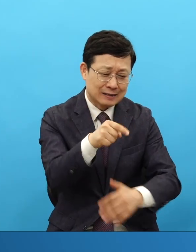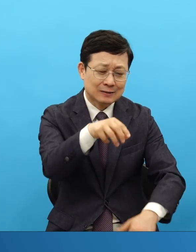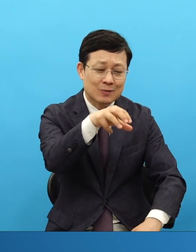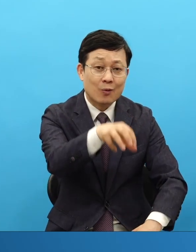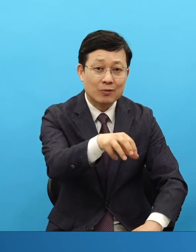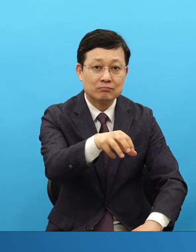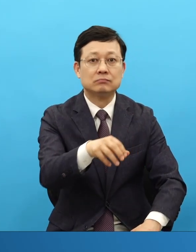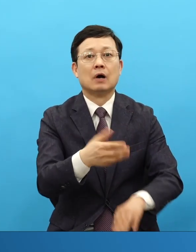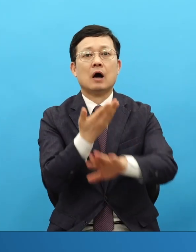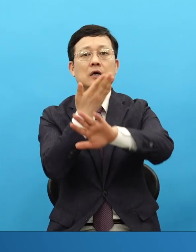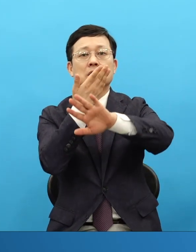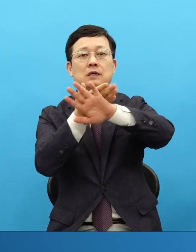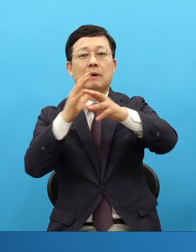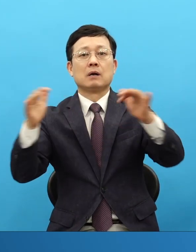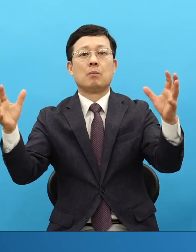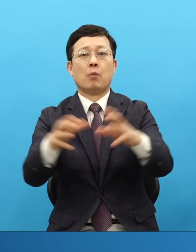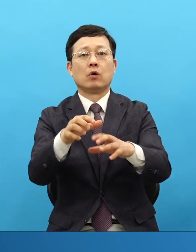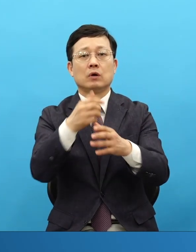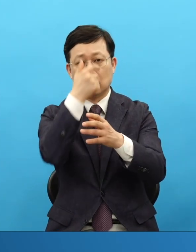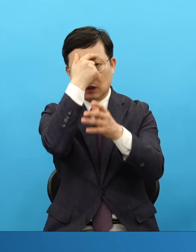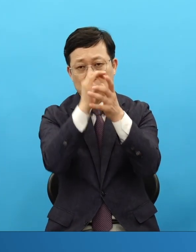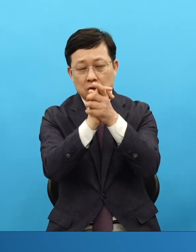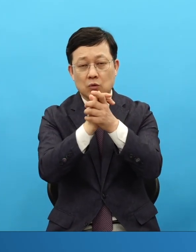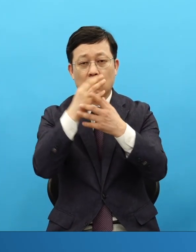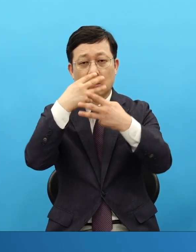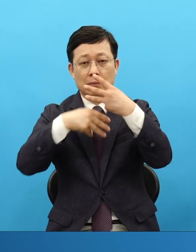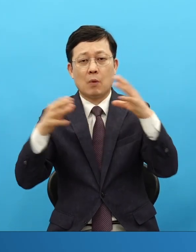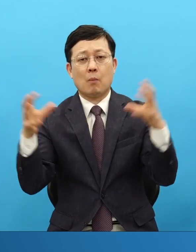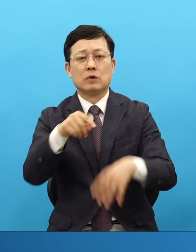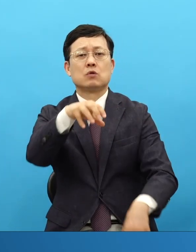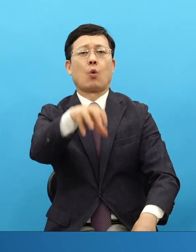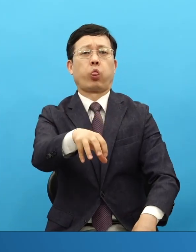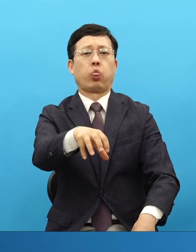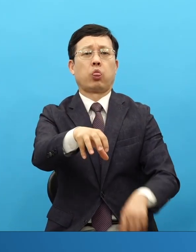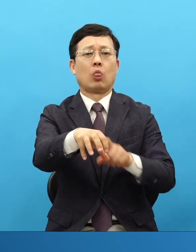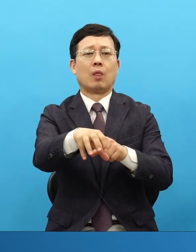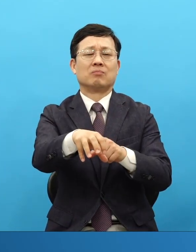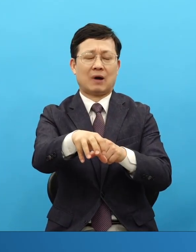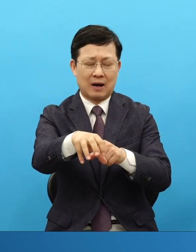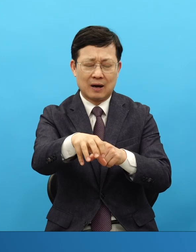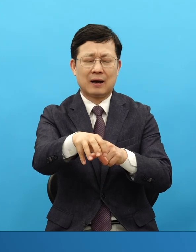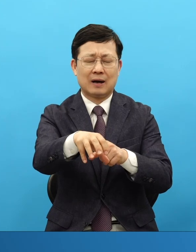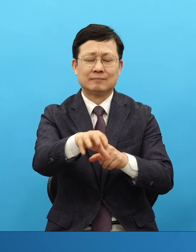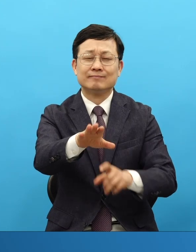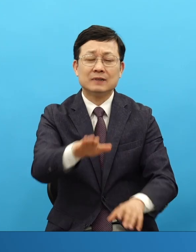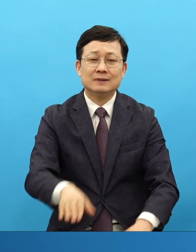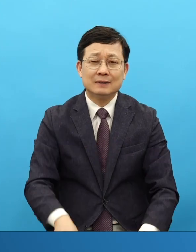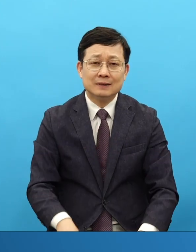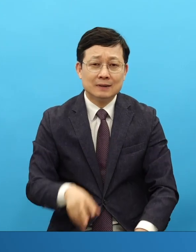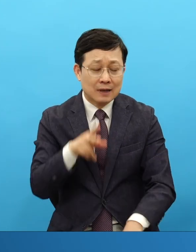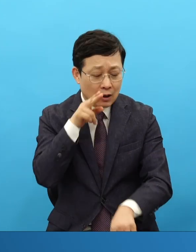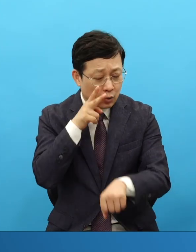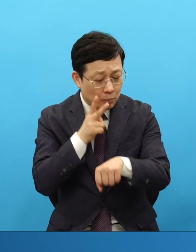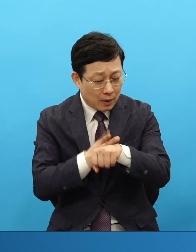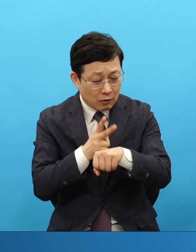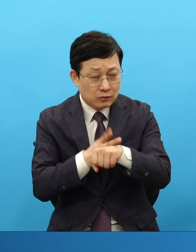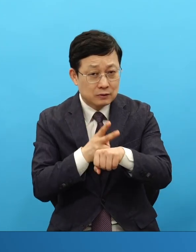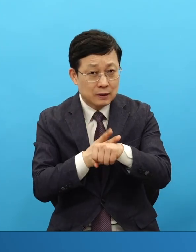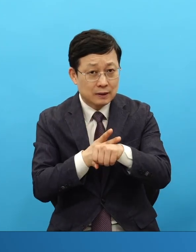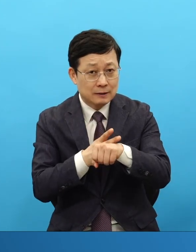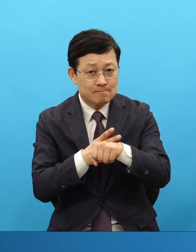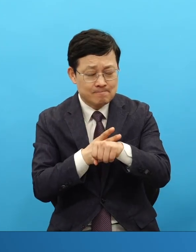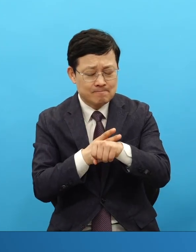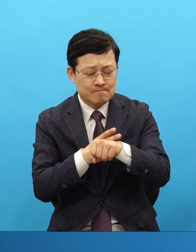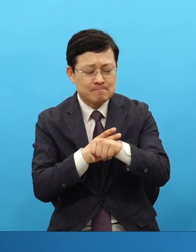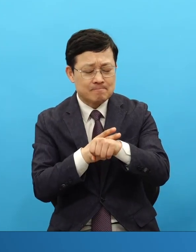courtyards of children, of Gentiles, and of prayer. 그래서 바울이 제일 먼저 나가서 기도하는 곳이 이방인의